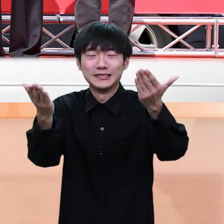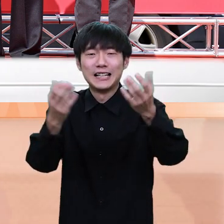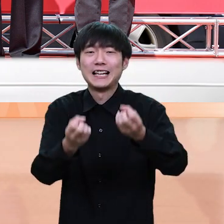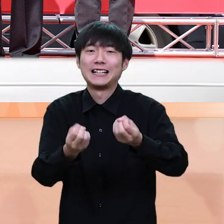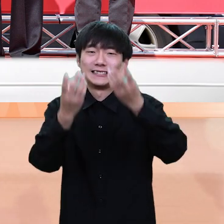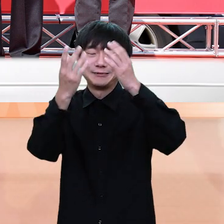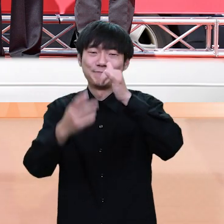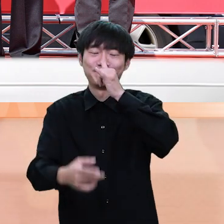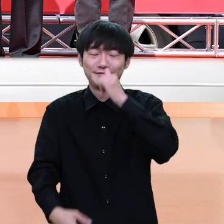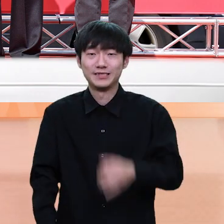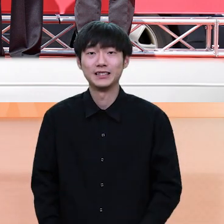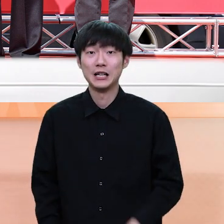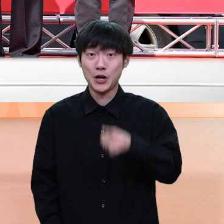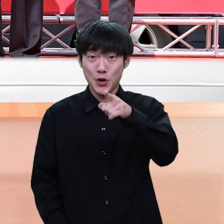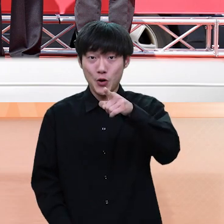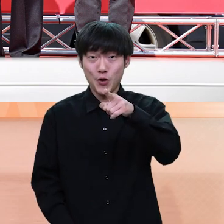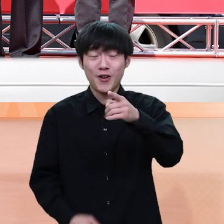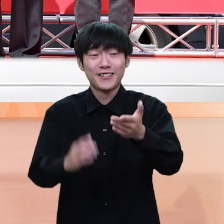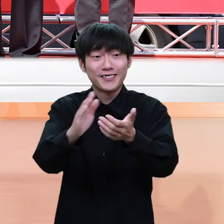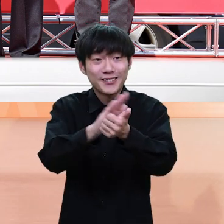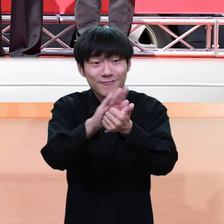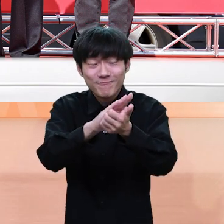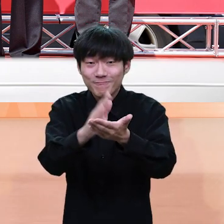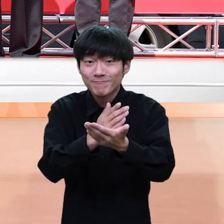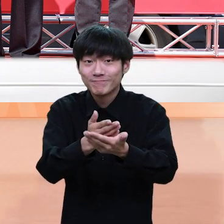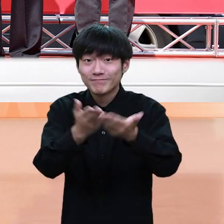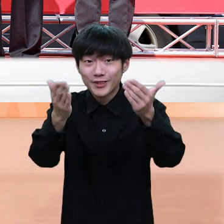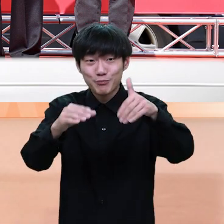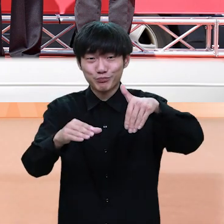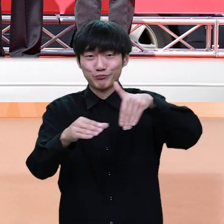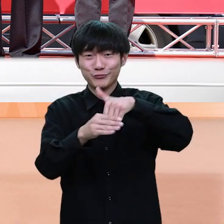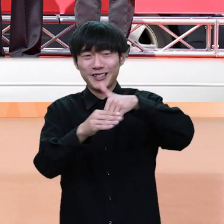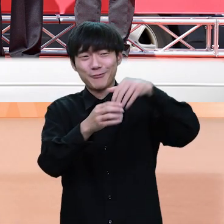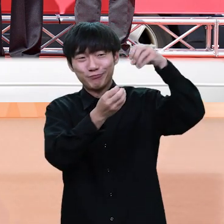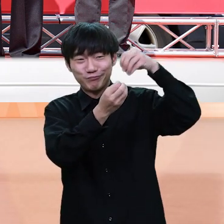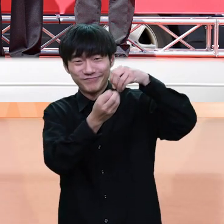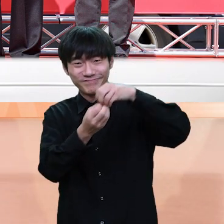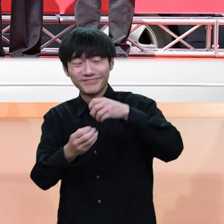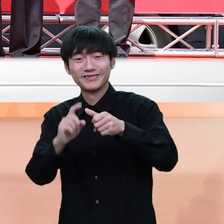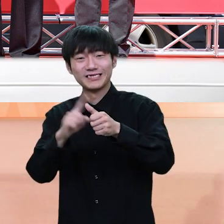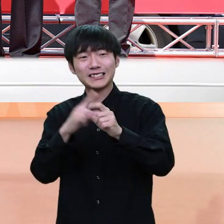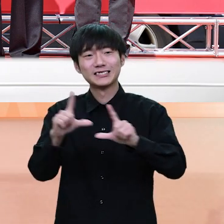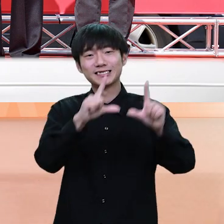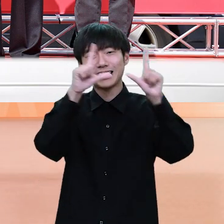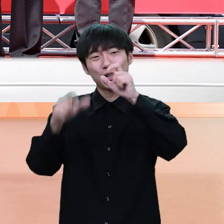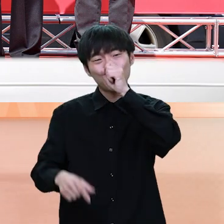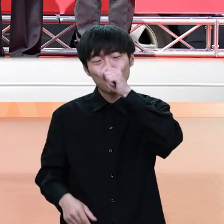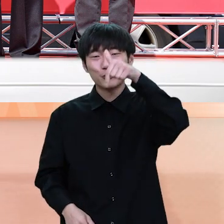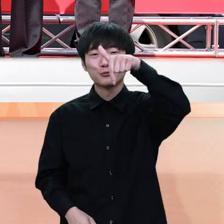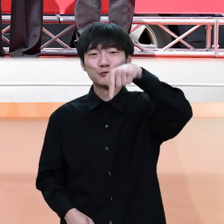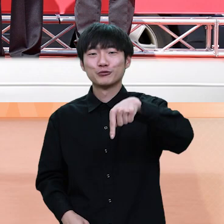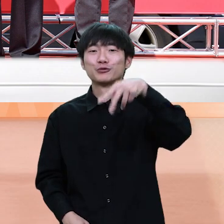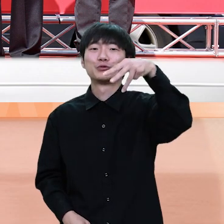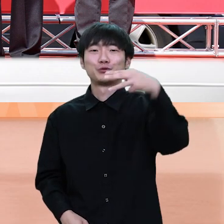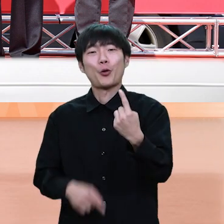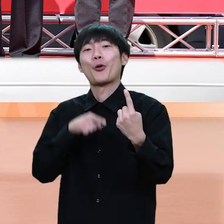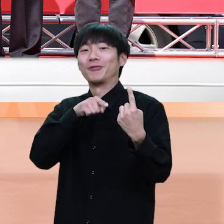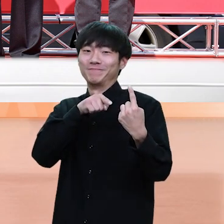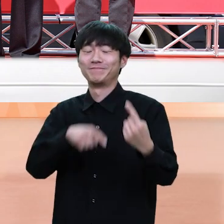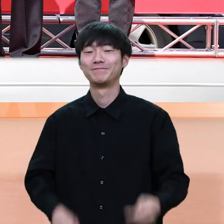청장은 지속적으로 나눔의 문화가 이어져 다 함께 살기 좋은 구로를 만들 것이라고 전했는데요 그 현장